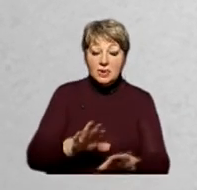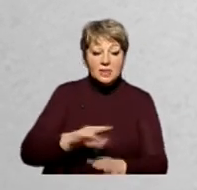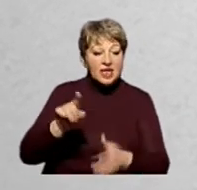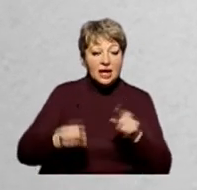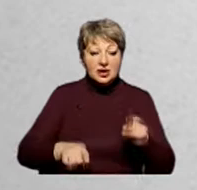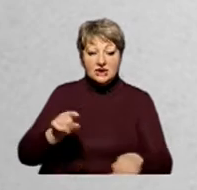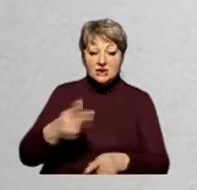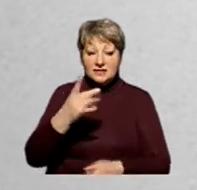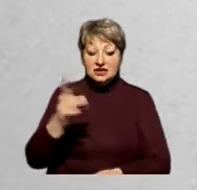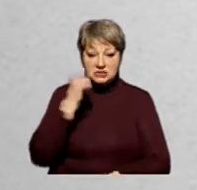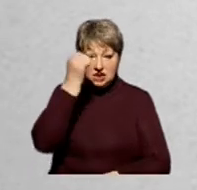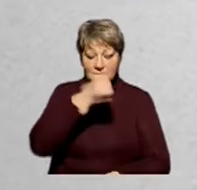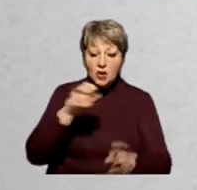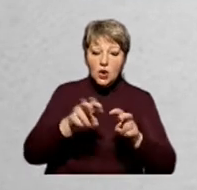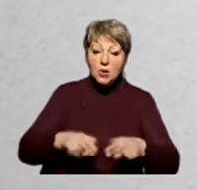Дякую.